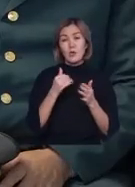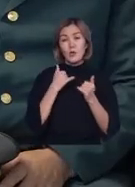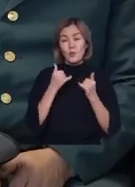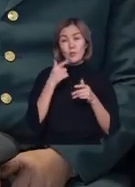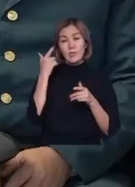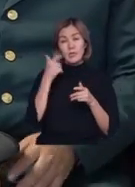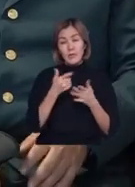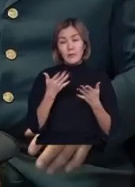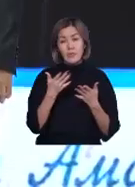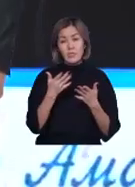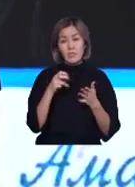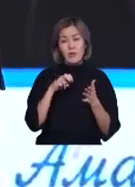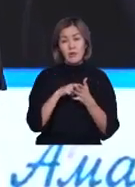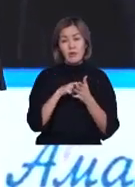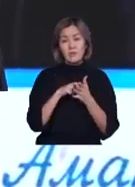грамотасы алғыс хаты берілді.